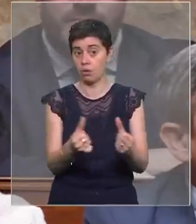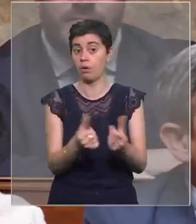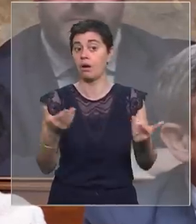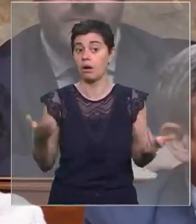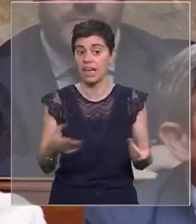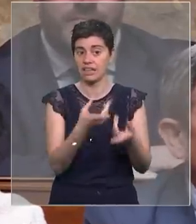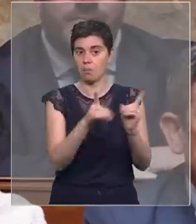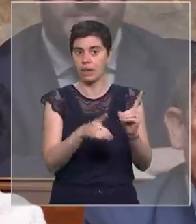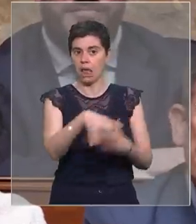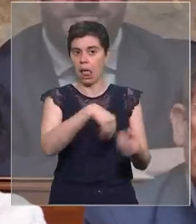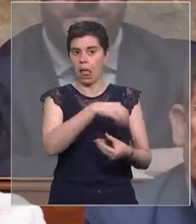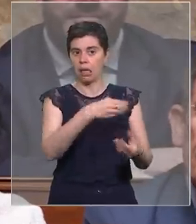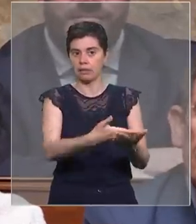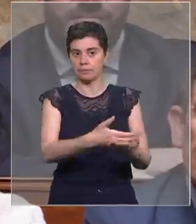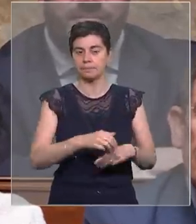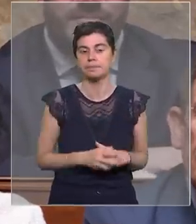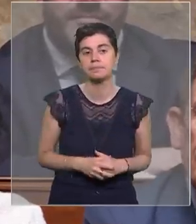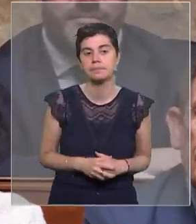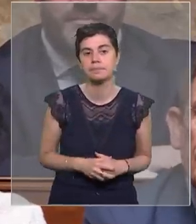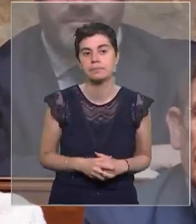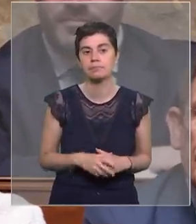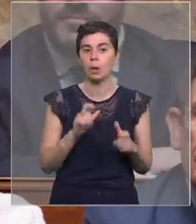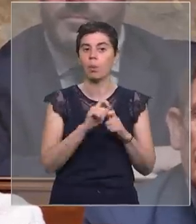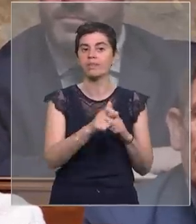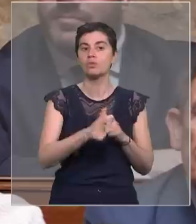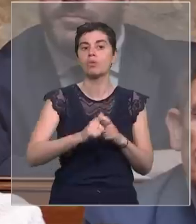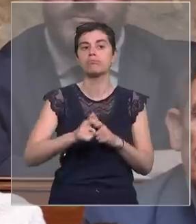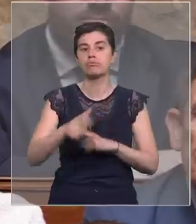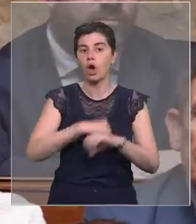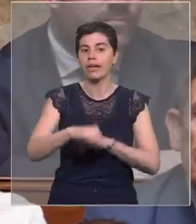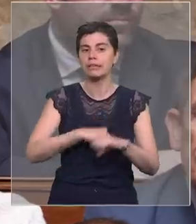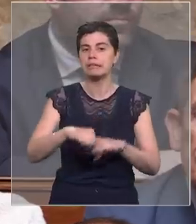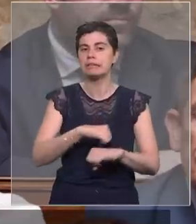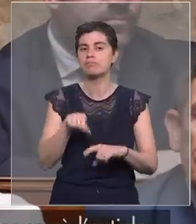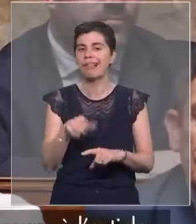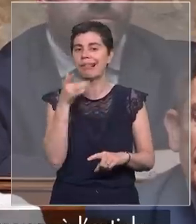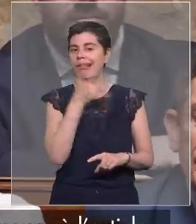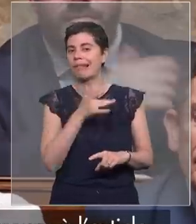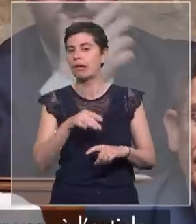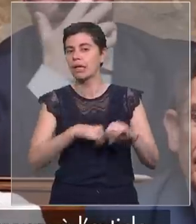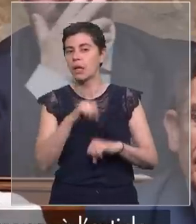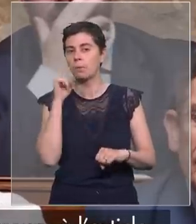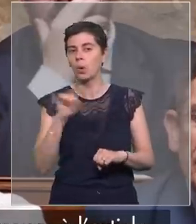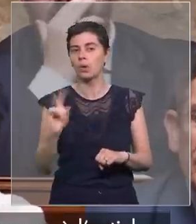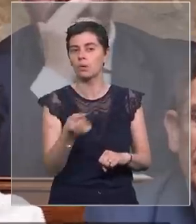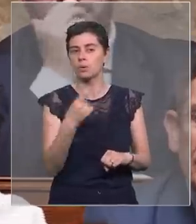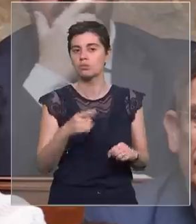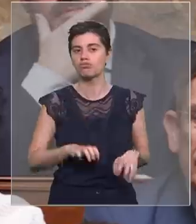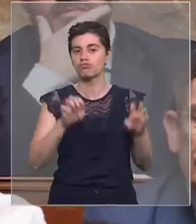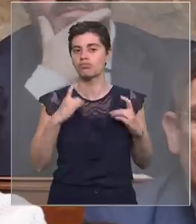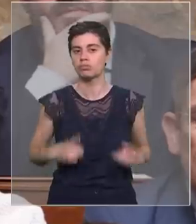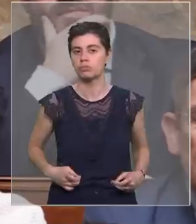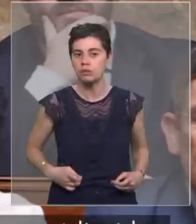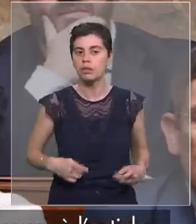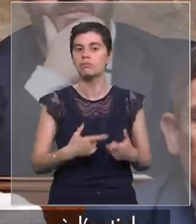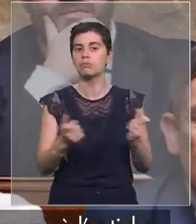inédit de notre démocratie. Après ces procédures que vous avez cyniquement utilisées pour bâillonner le Parlement, une première sous